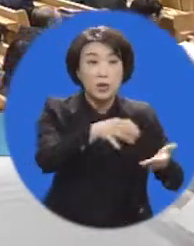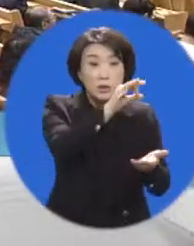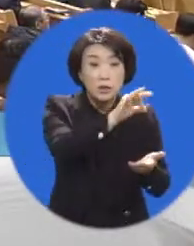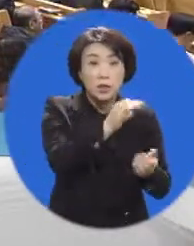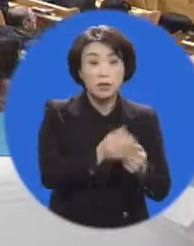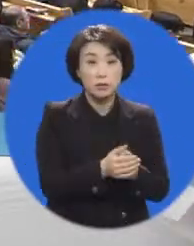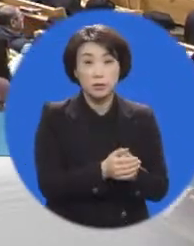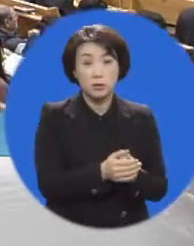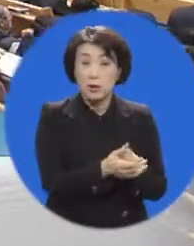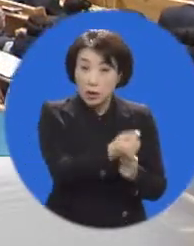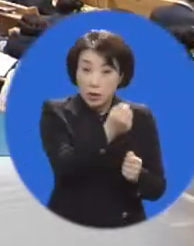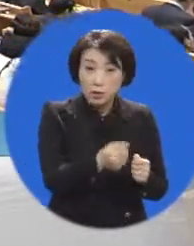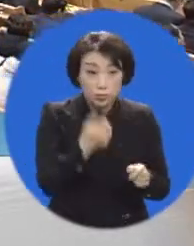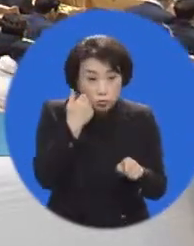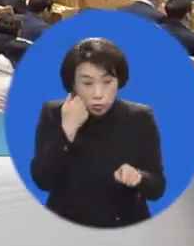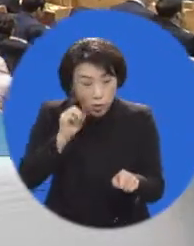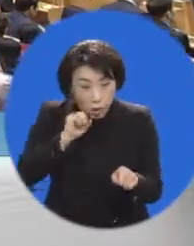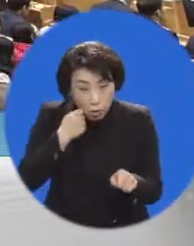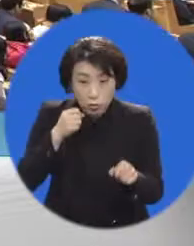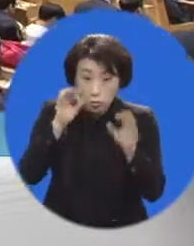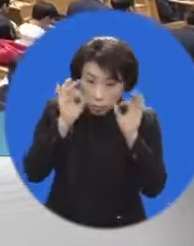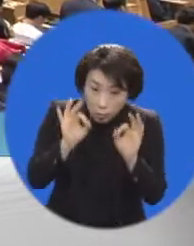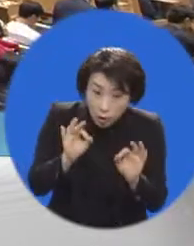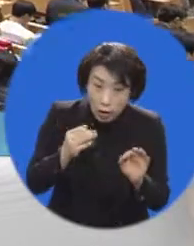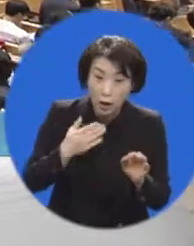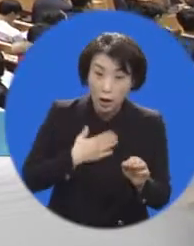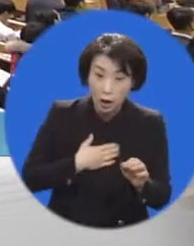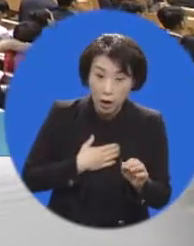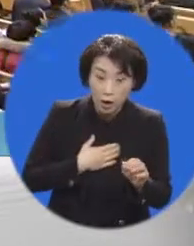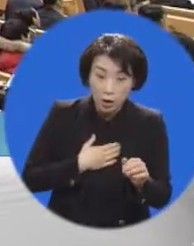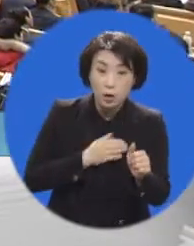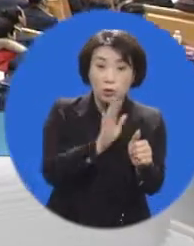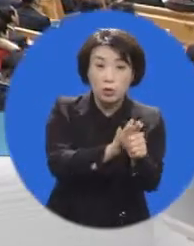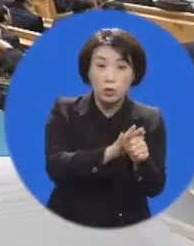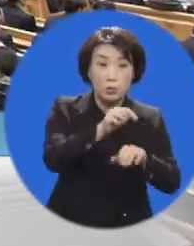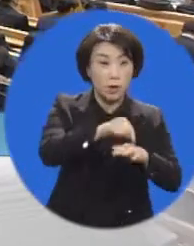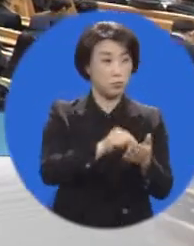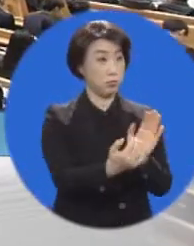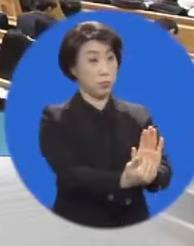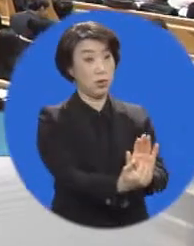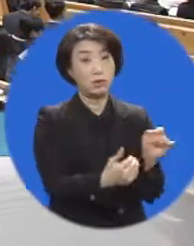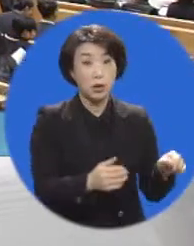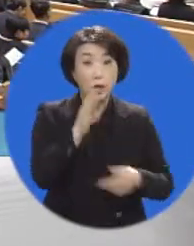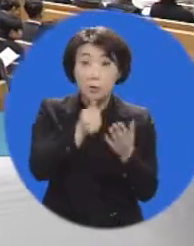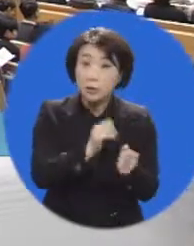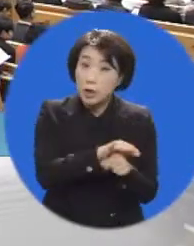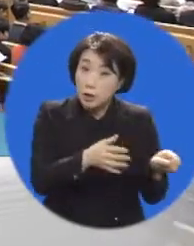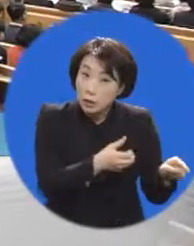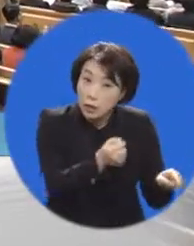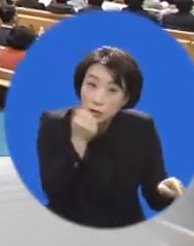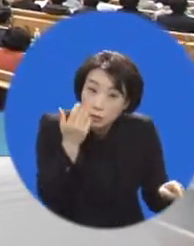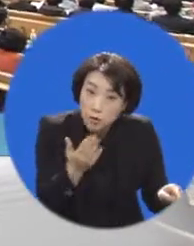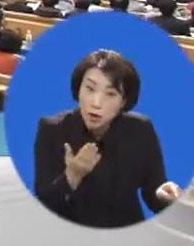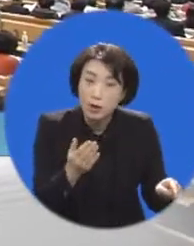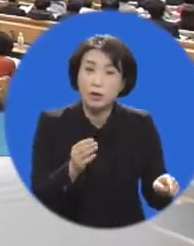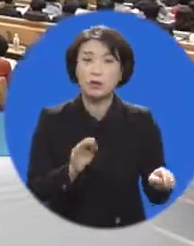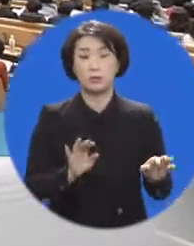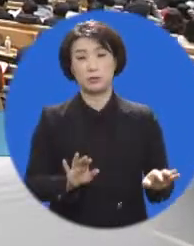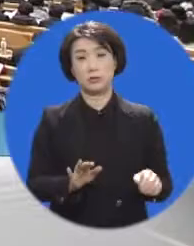가지고 형제의 궁핍함을 보고도 도와줄 마음을 막으면 하나님의 사랑이 어찌 그 속에 거할까